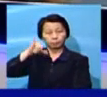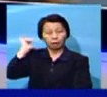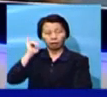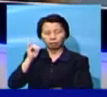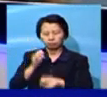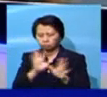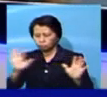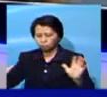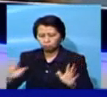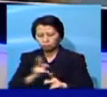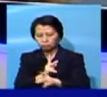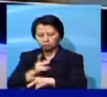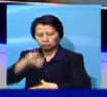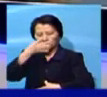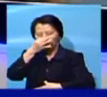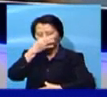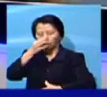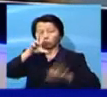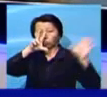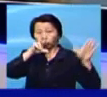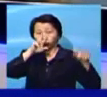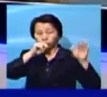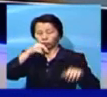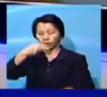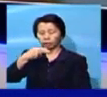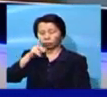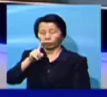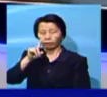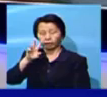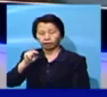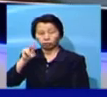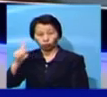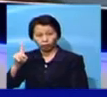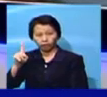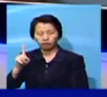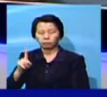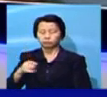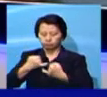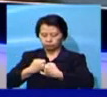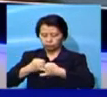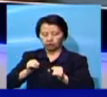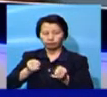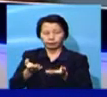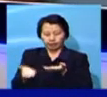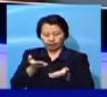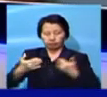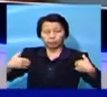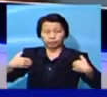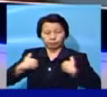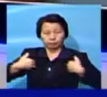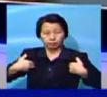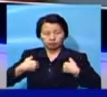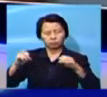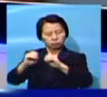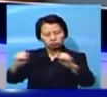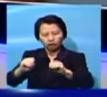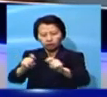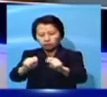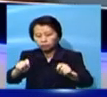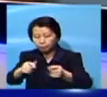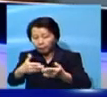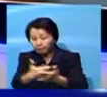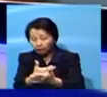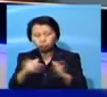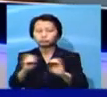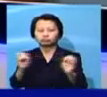musuh mengawal wabak selsema burung h5n1 di Kelantan bagaimanapun menurut jabatan perkhidmatan veterinar tiada lokasi baru